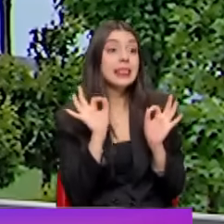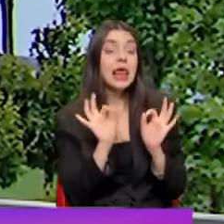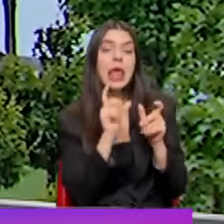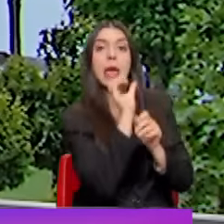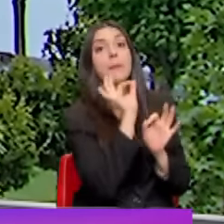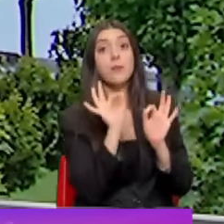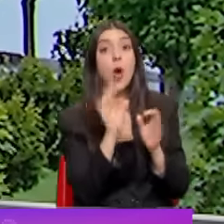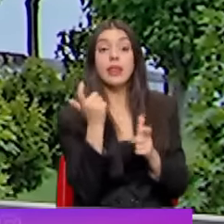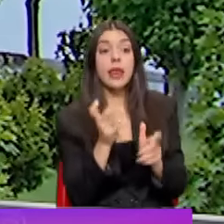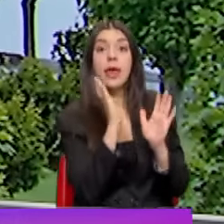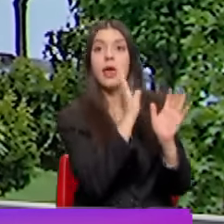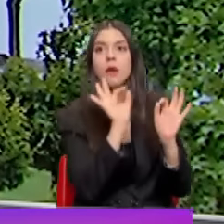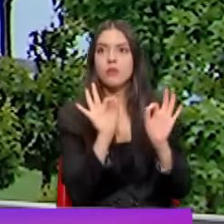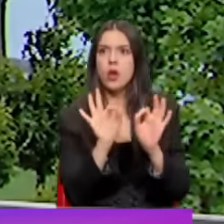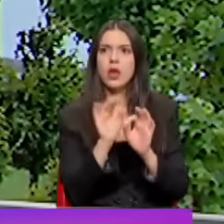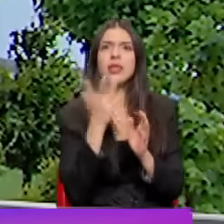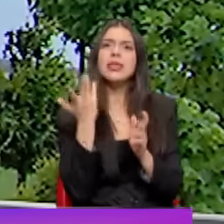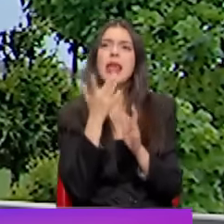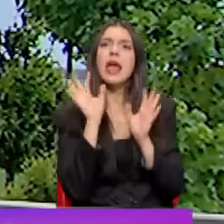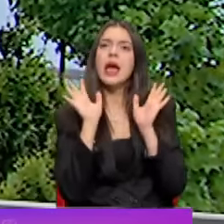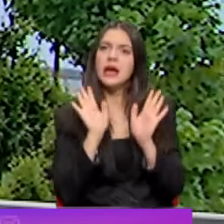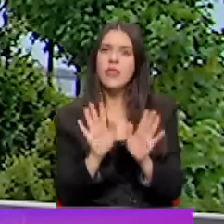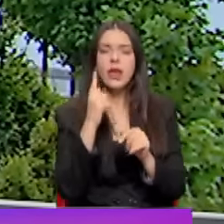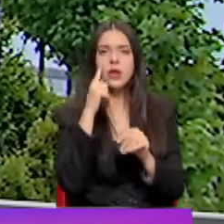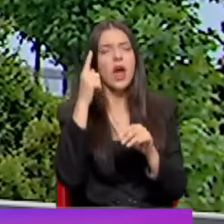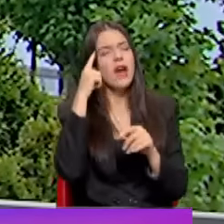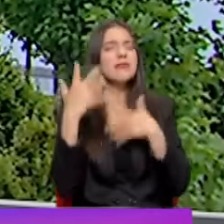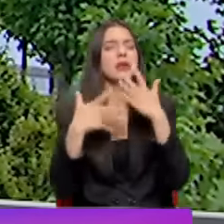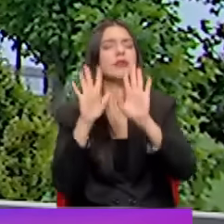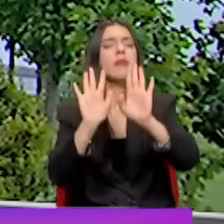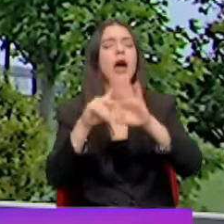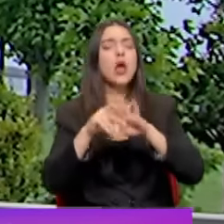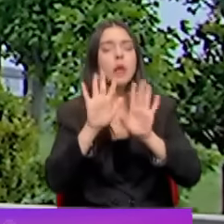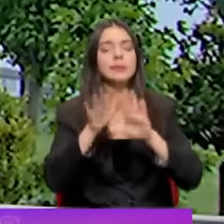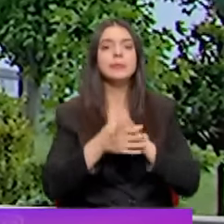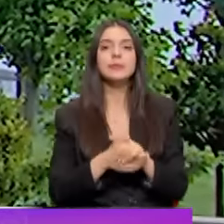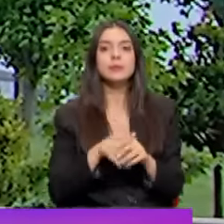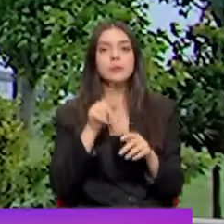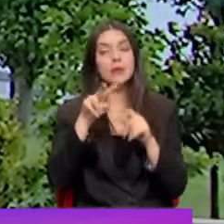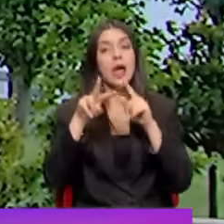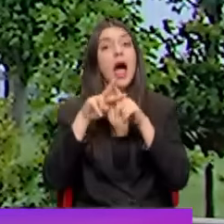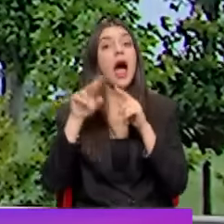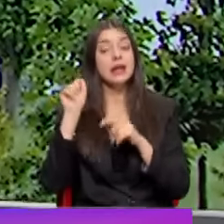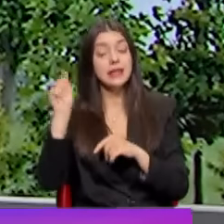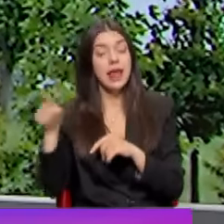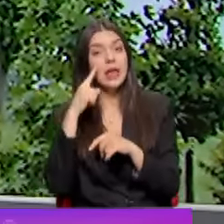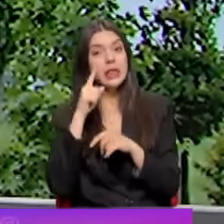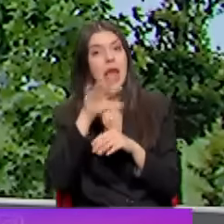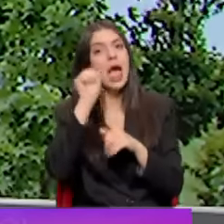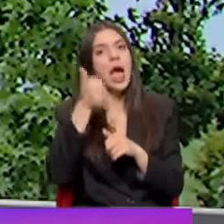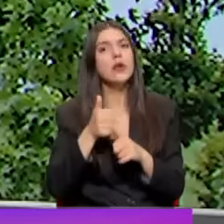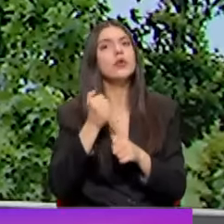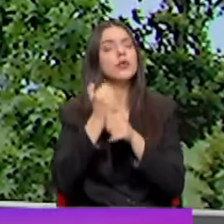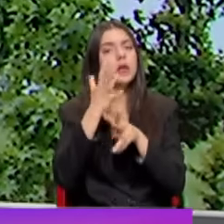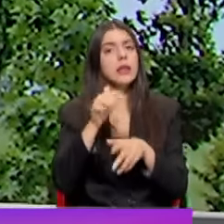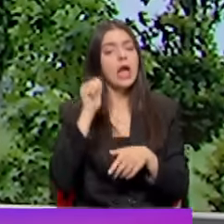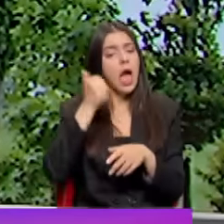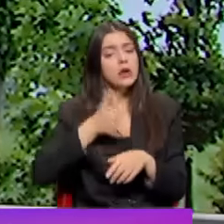şöyle bir mesaj yazmış o nereye kadar yazmıştı O yüzden kafam karıştı Aksaray incesu'dan Günaydın her gün her şeye zam